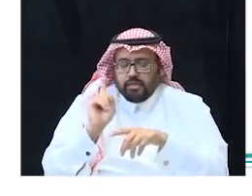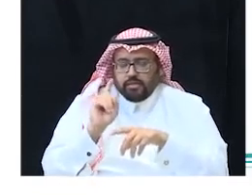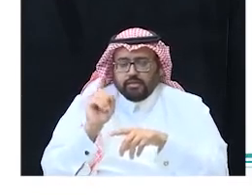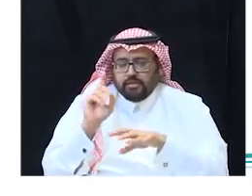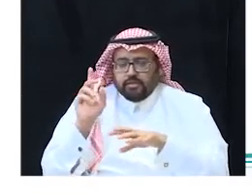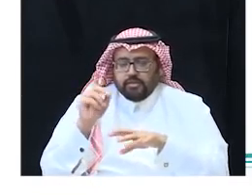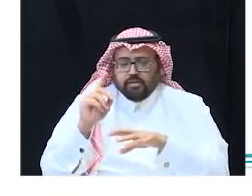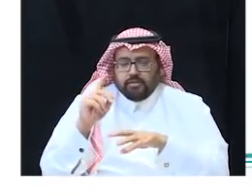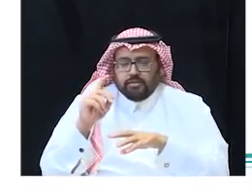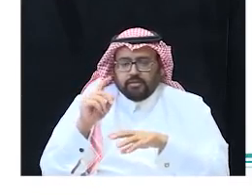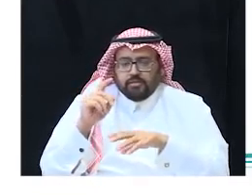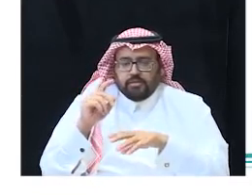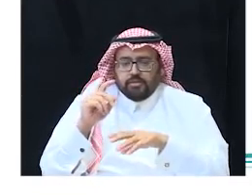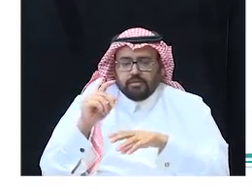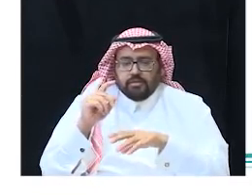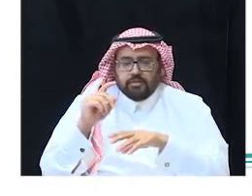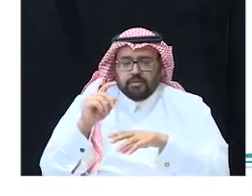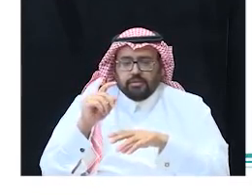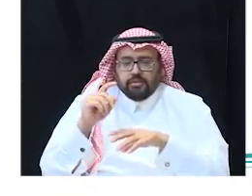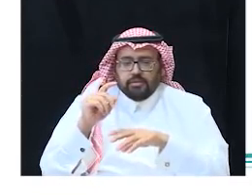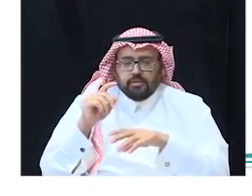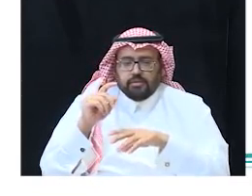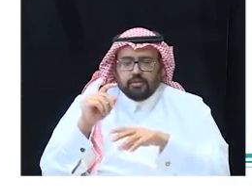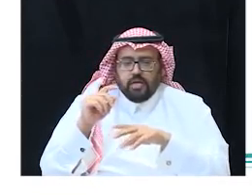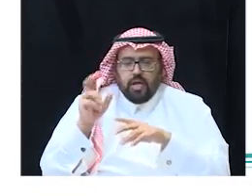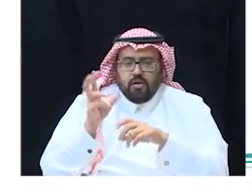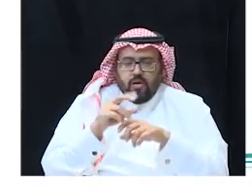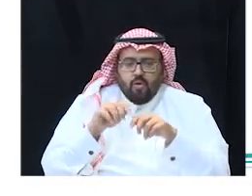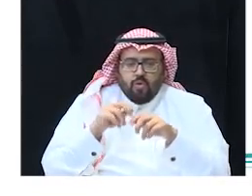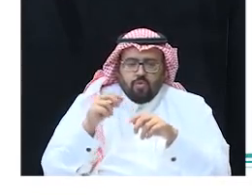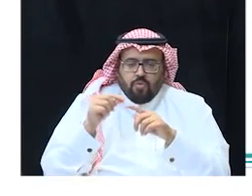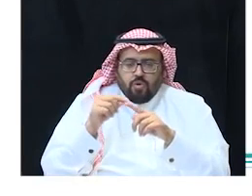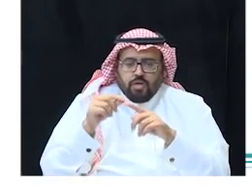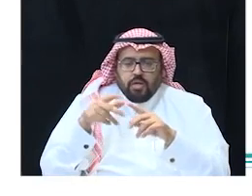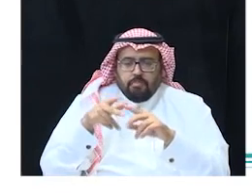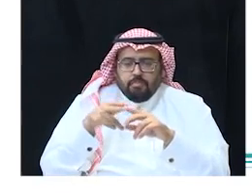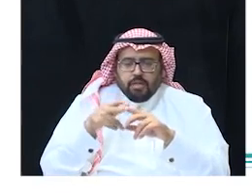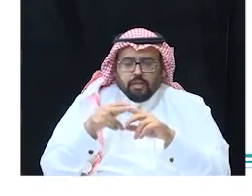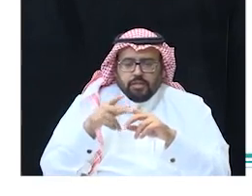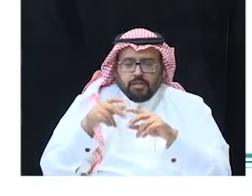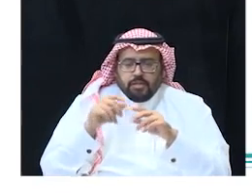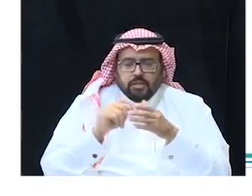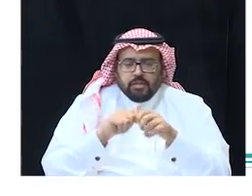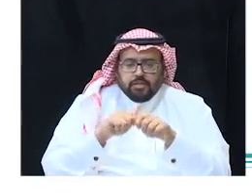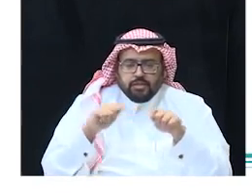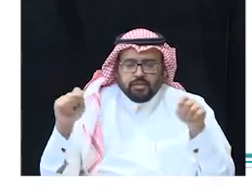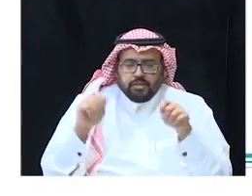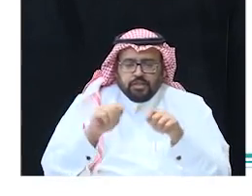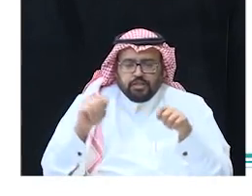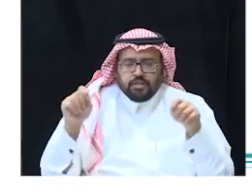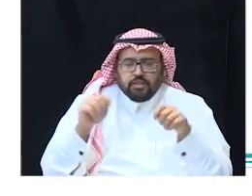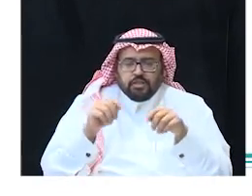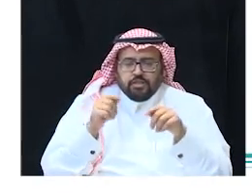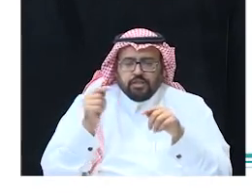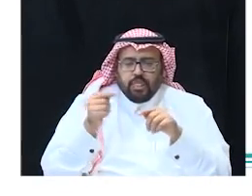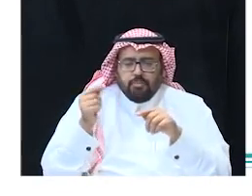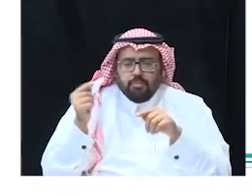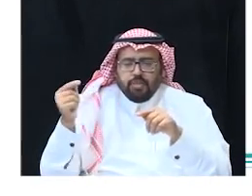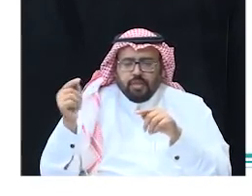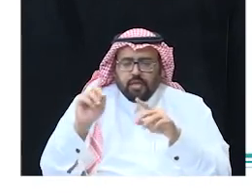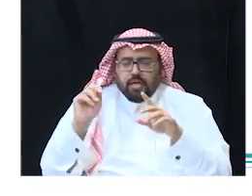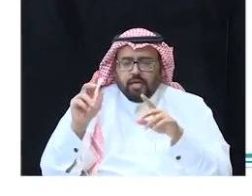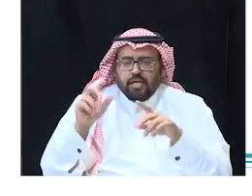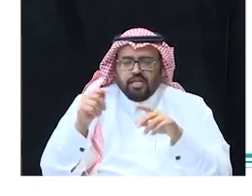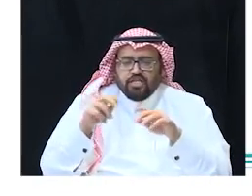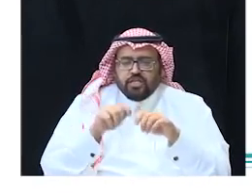ينجذب إلى المغناطيس؟ هل هو مشبك الورق أم المقصات أم شريط مطاطي